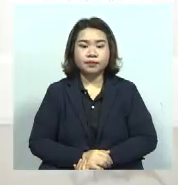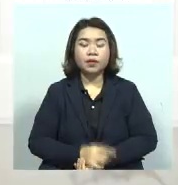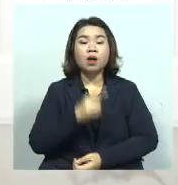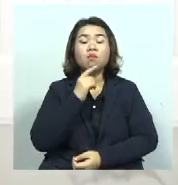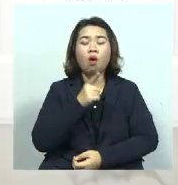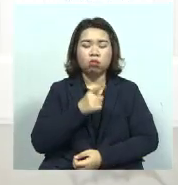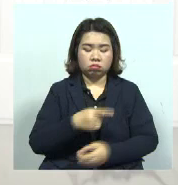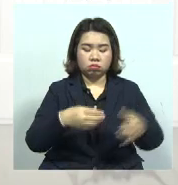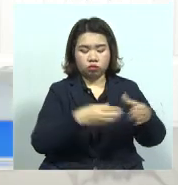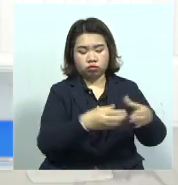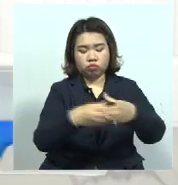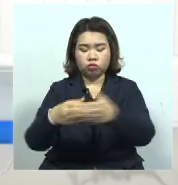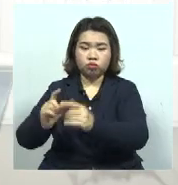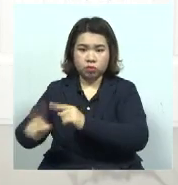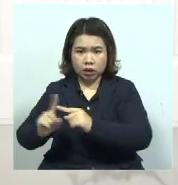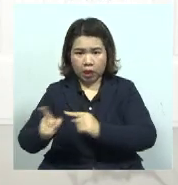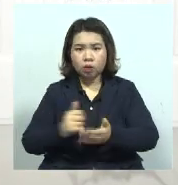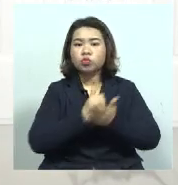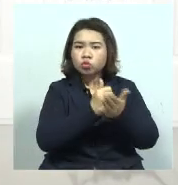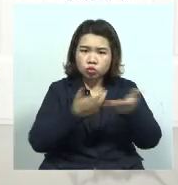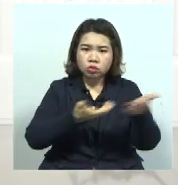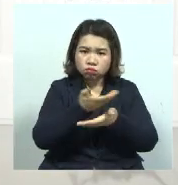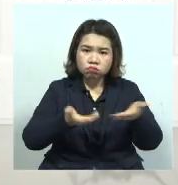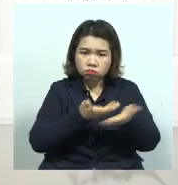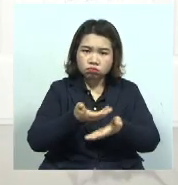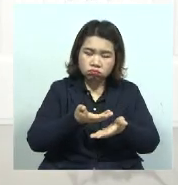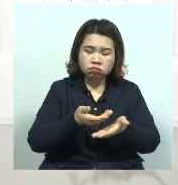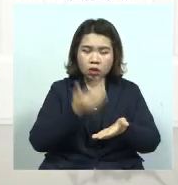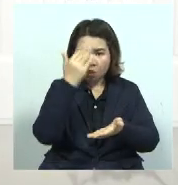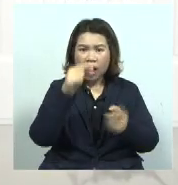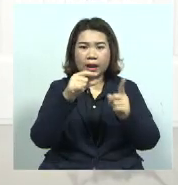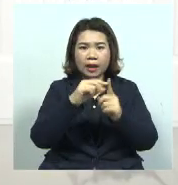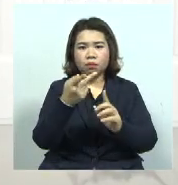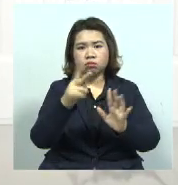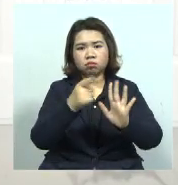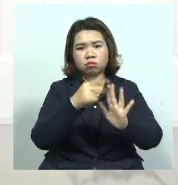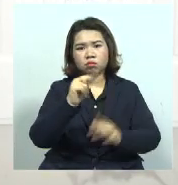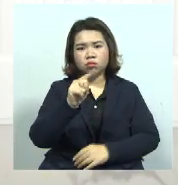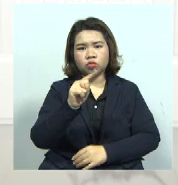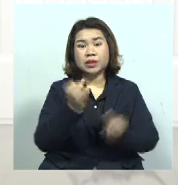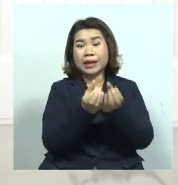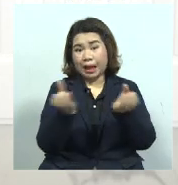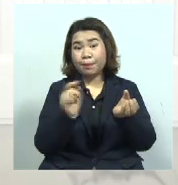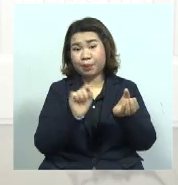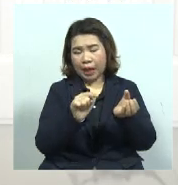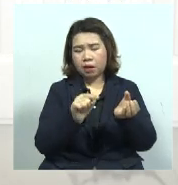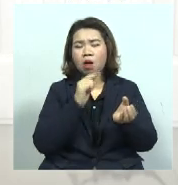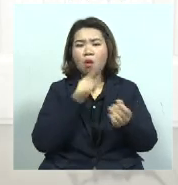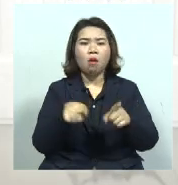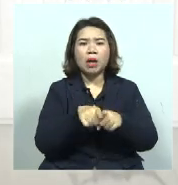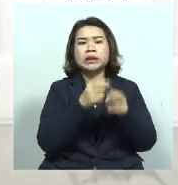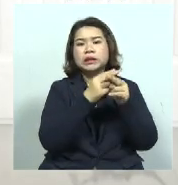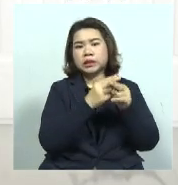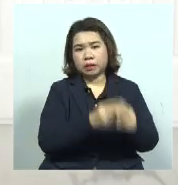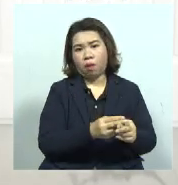ทุกภาคส่วนเนี่ยจะมาร่วมกันระดมความคิดเห็นนะครับเพราะคำว่าคุณธรรมนั้นจะไม่สามารถที่จะจำกัดอยู่เฉพ